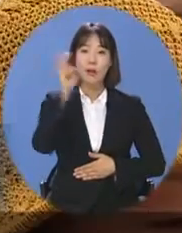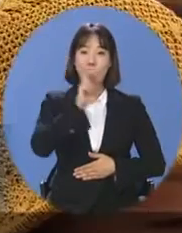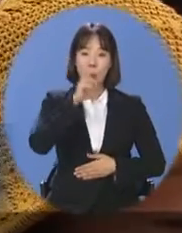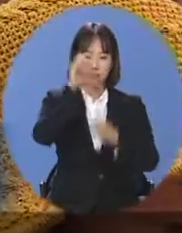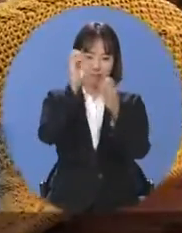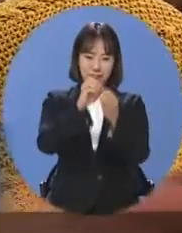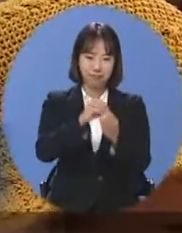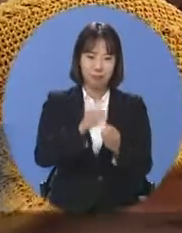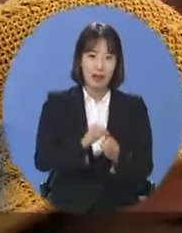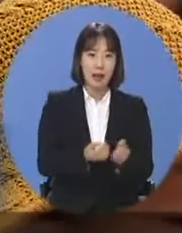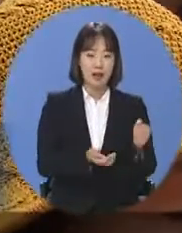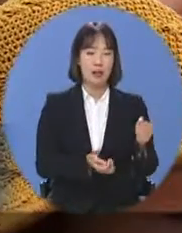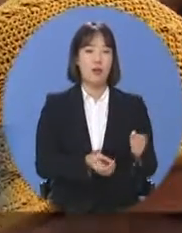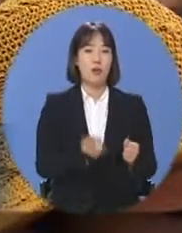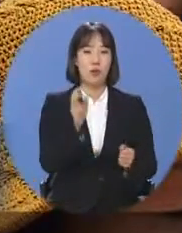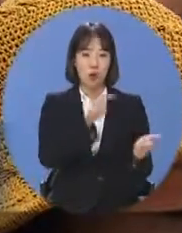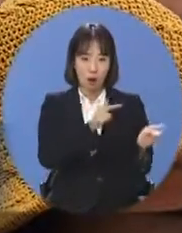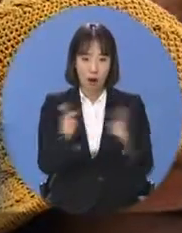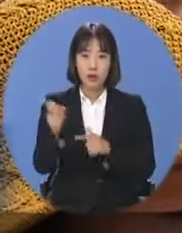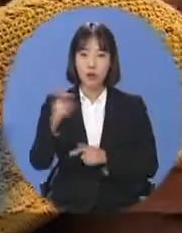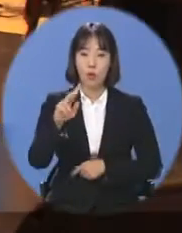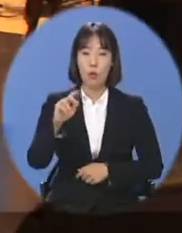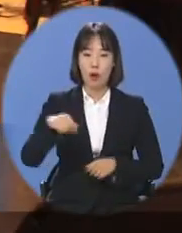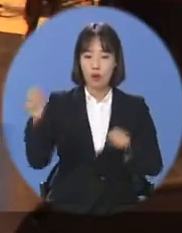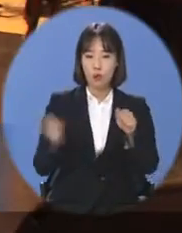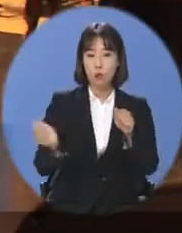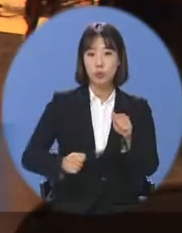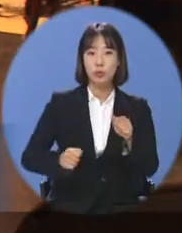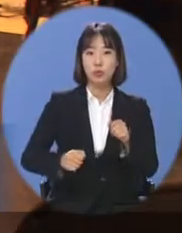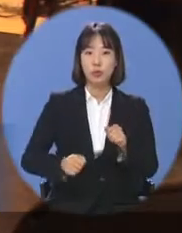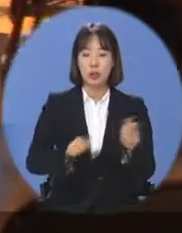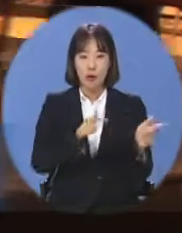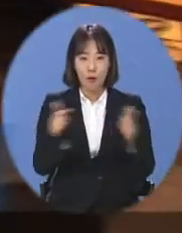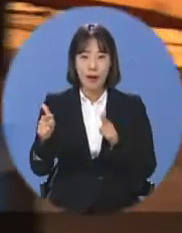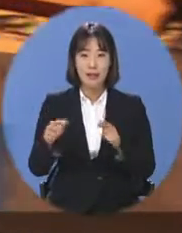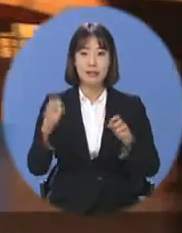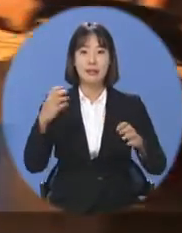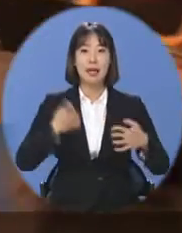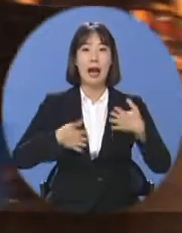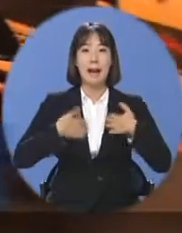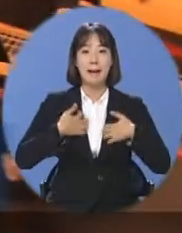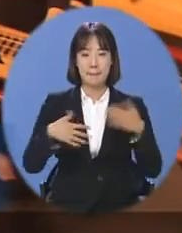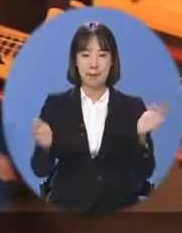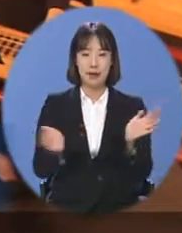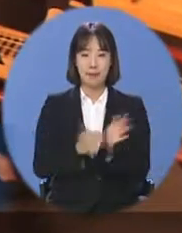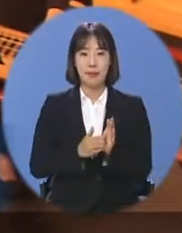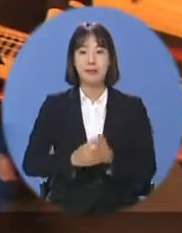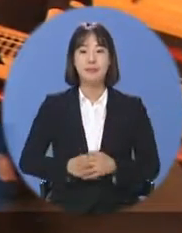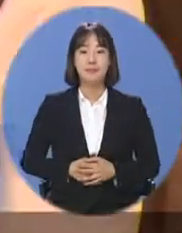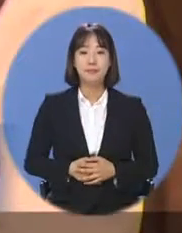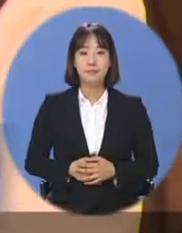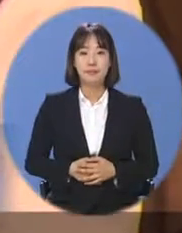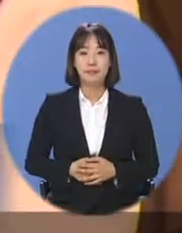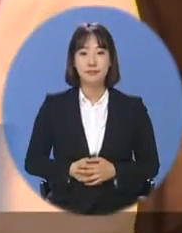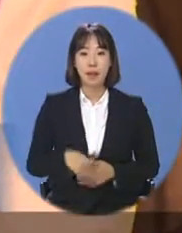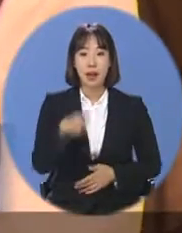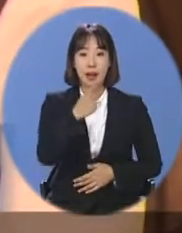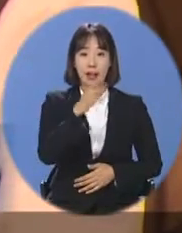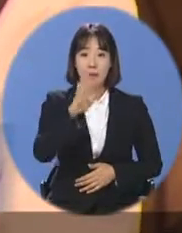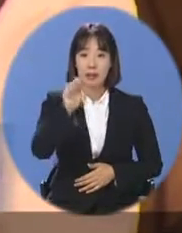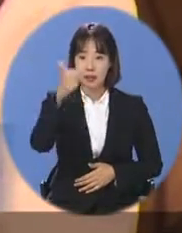다양한 대중적인 곡들은 물론 사물놀이패 풍물놀이 등이 연주돼 지역 주민들에게 큰 호응을 받았습니다.